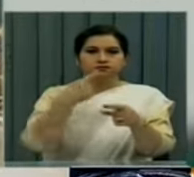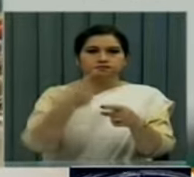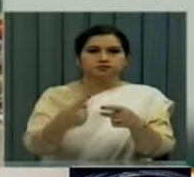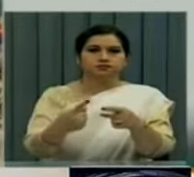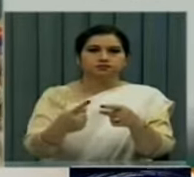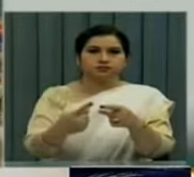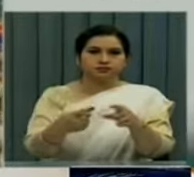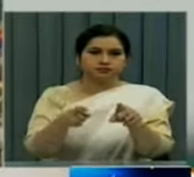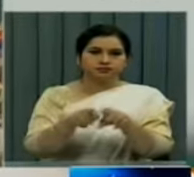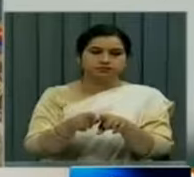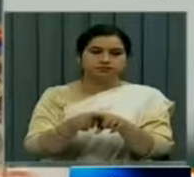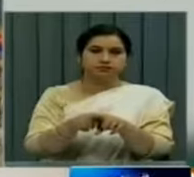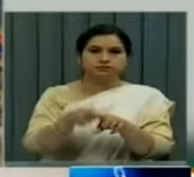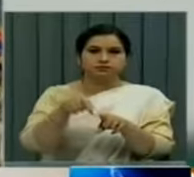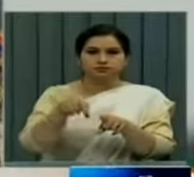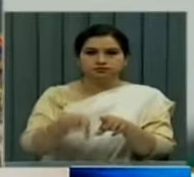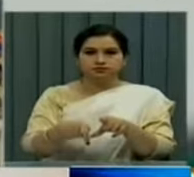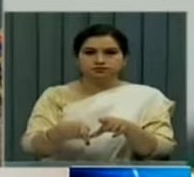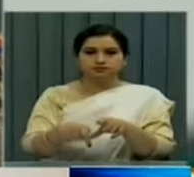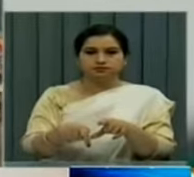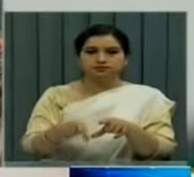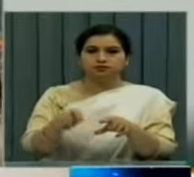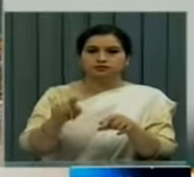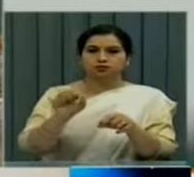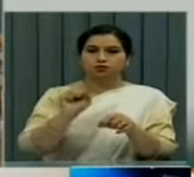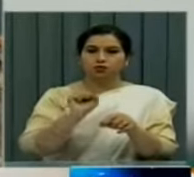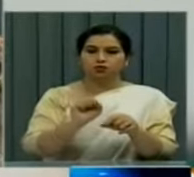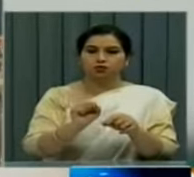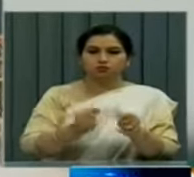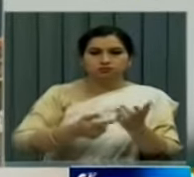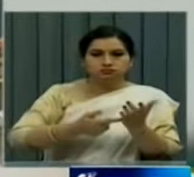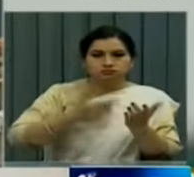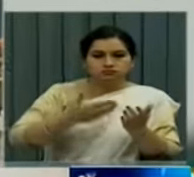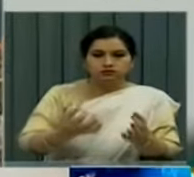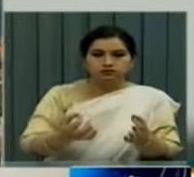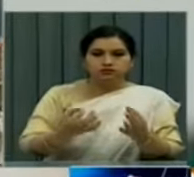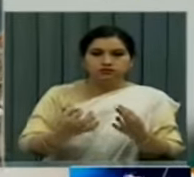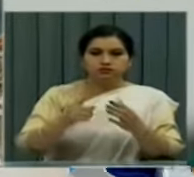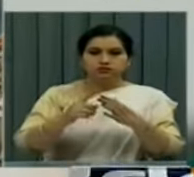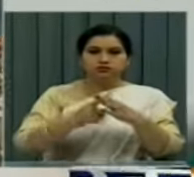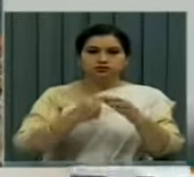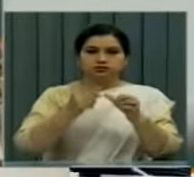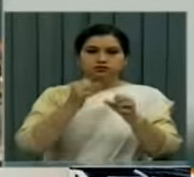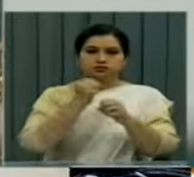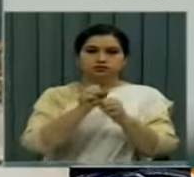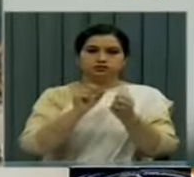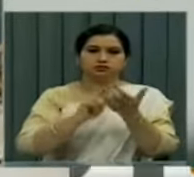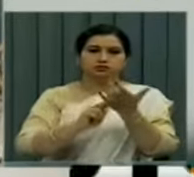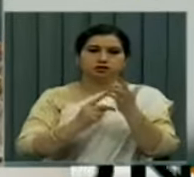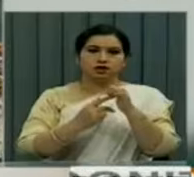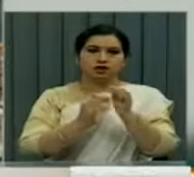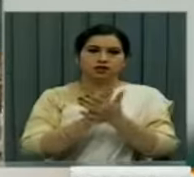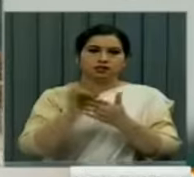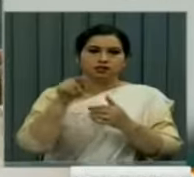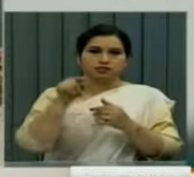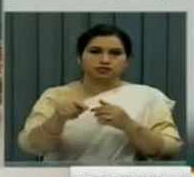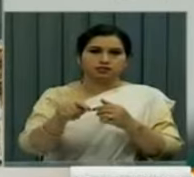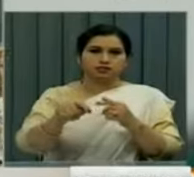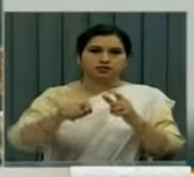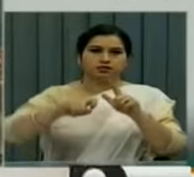कोस्ट गार्ड में अब आधुनिक वेपन्स ही नहीं आ गए, एयरक्राफ्ट भी हैं और हेलीकॉप्टर्स भी हैं। सीआरपीएफ